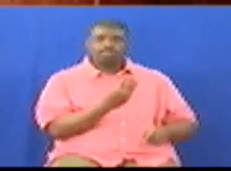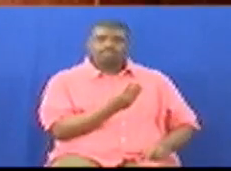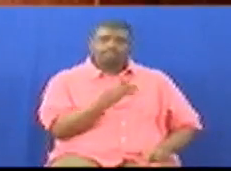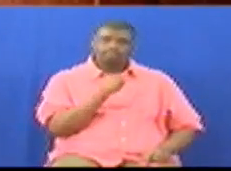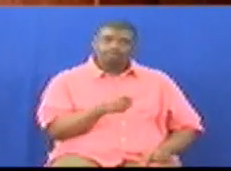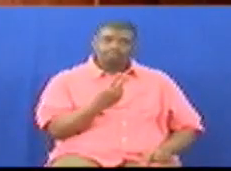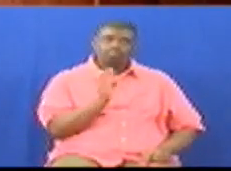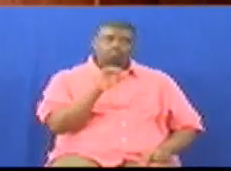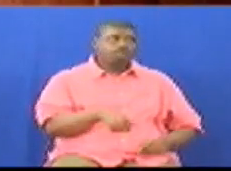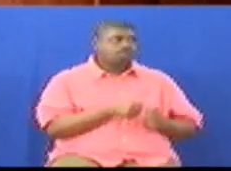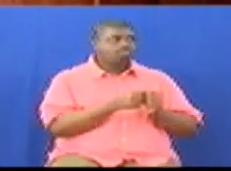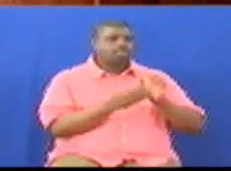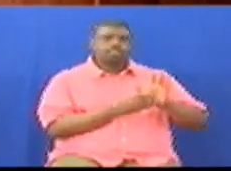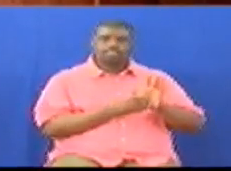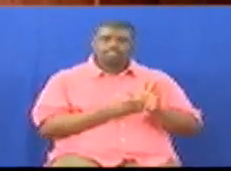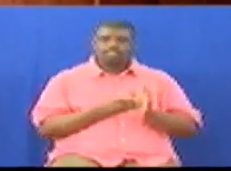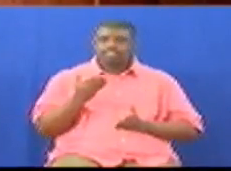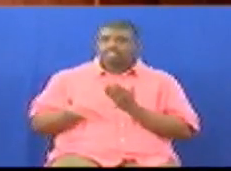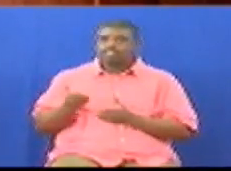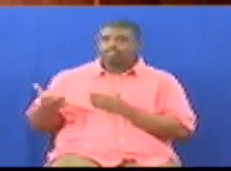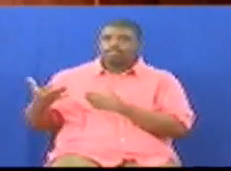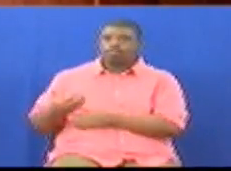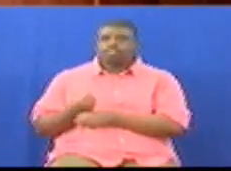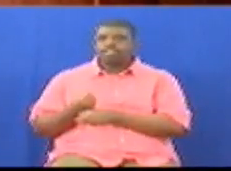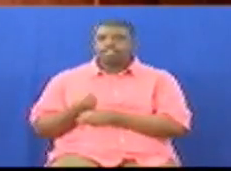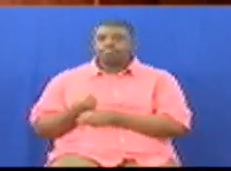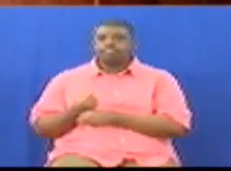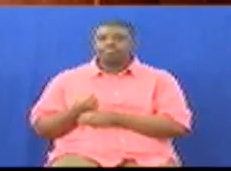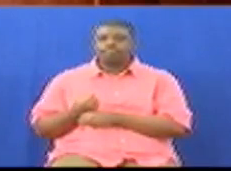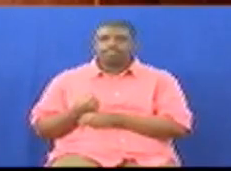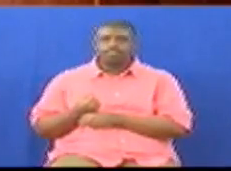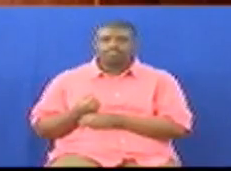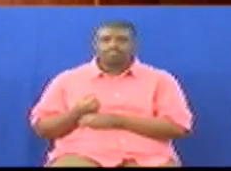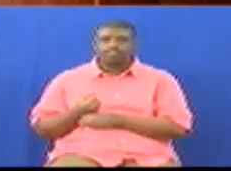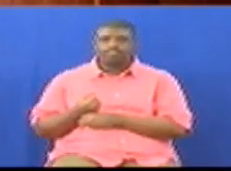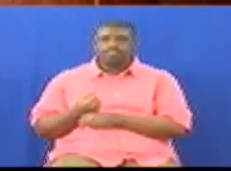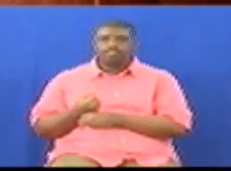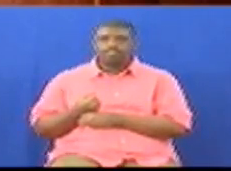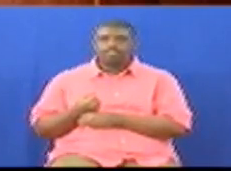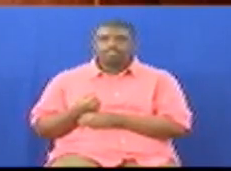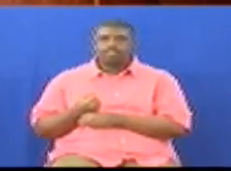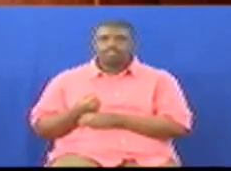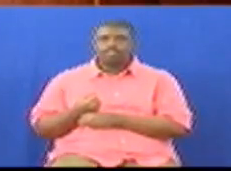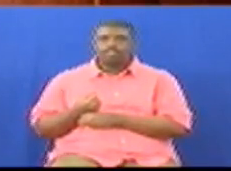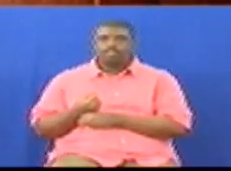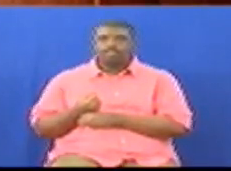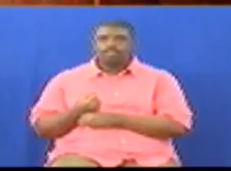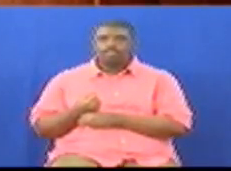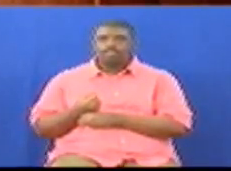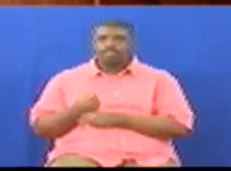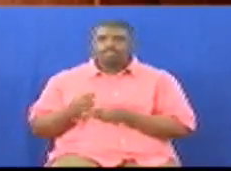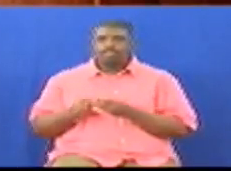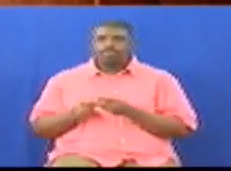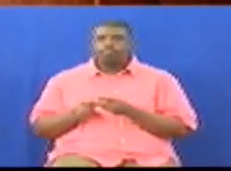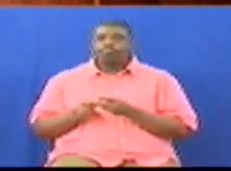mwaka wa fedha 2019 ambapo kiasi kilichopatikana kilikuwa ni 45.2%. Aidha, kwa upande wa fedha za maendeleo, kamati